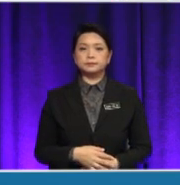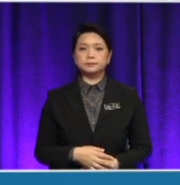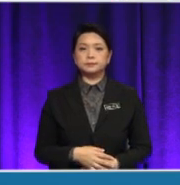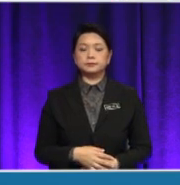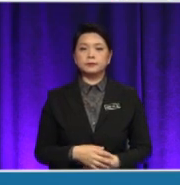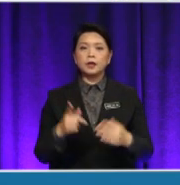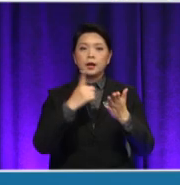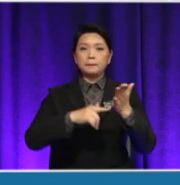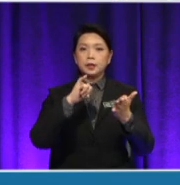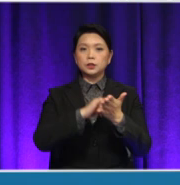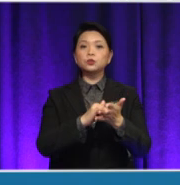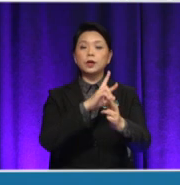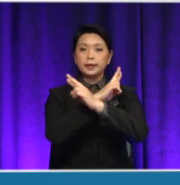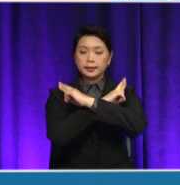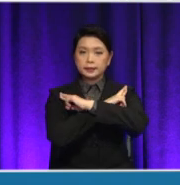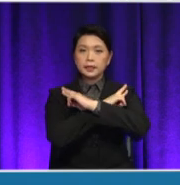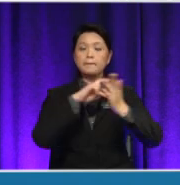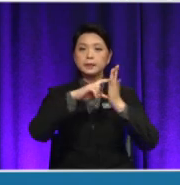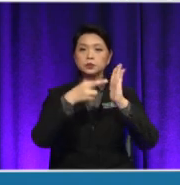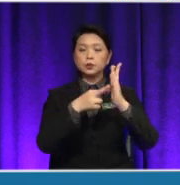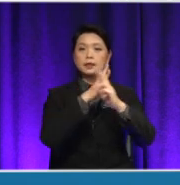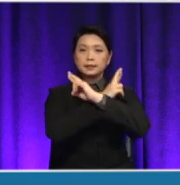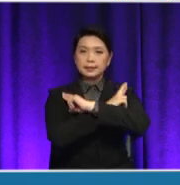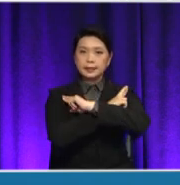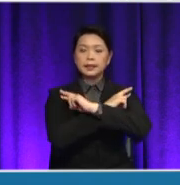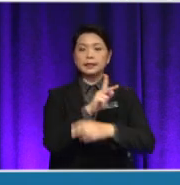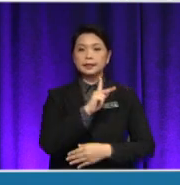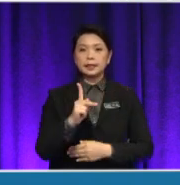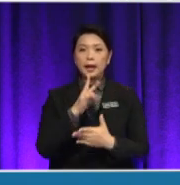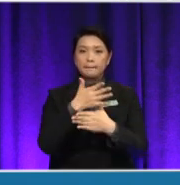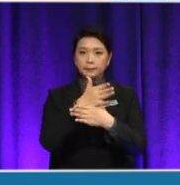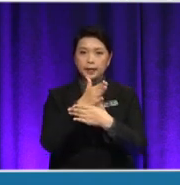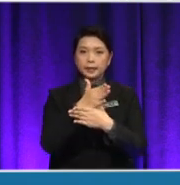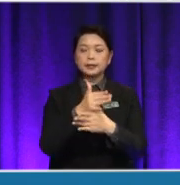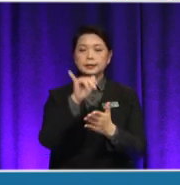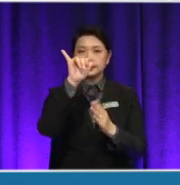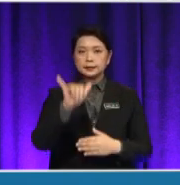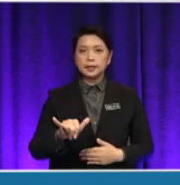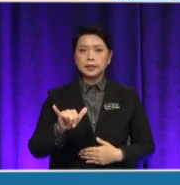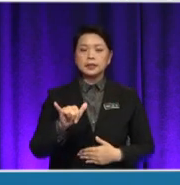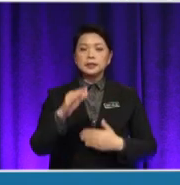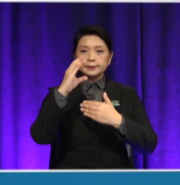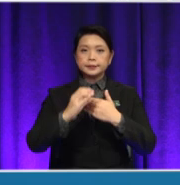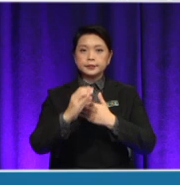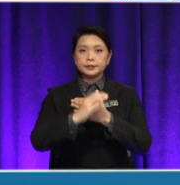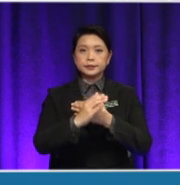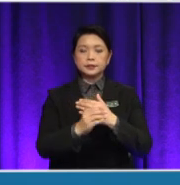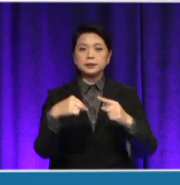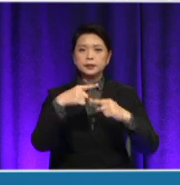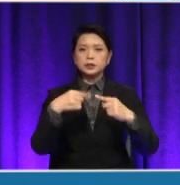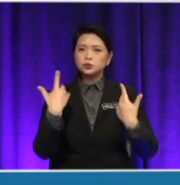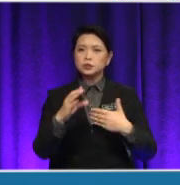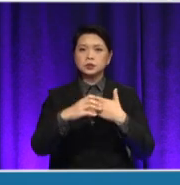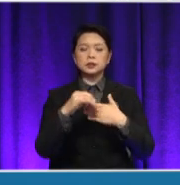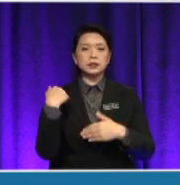Okey, apa itu rest? Iaitu merehatkan bahagian yang cedera. Bila dah cedera, kita kurangkan